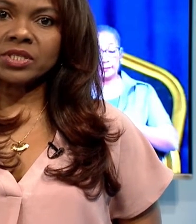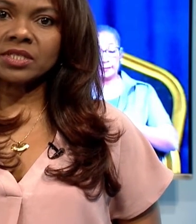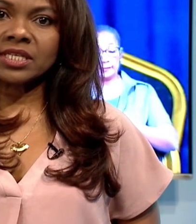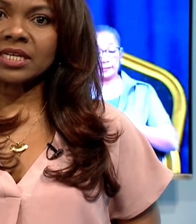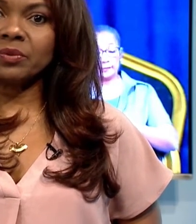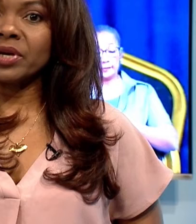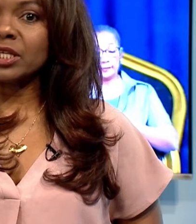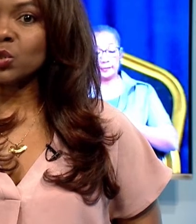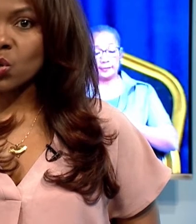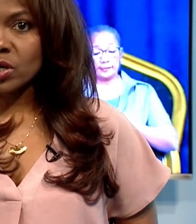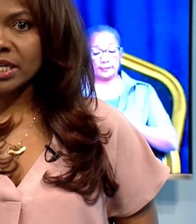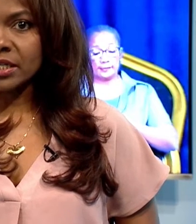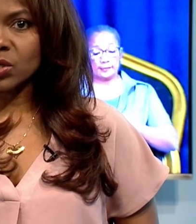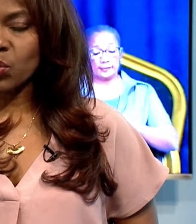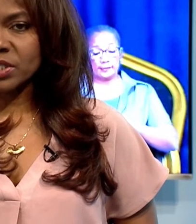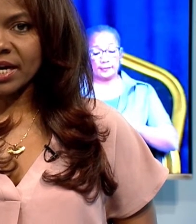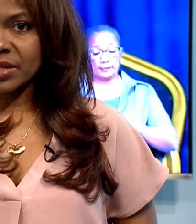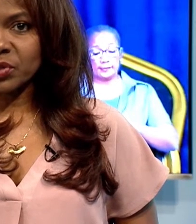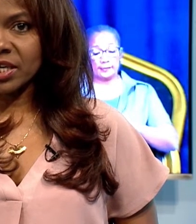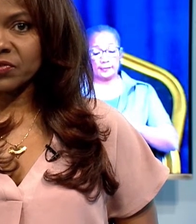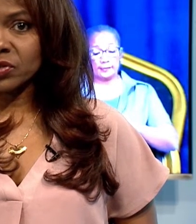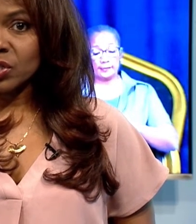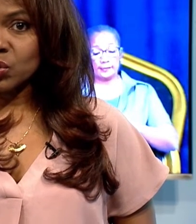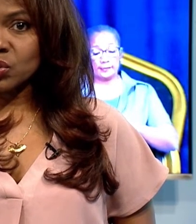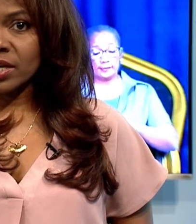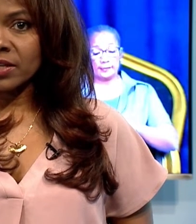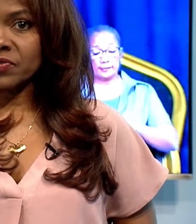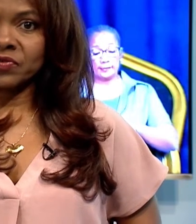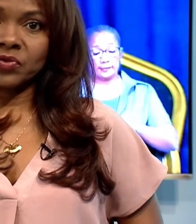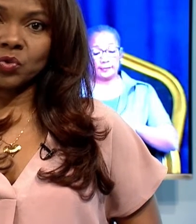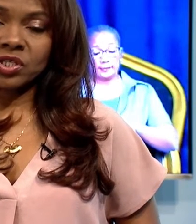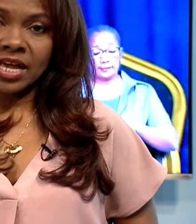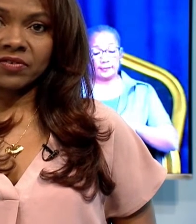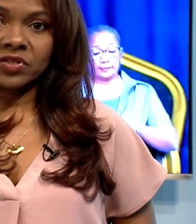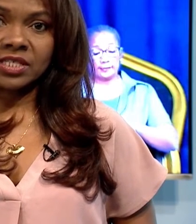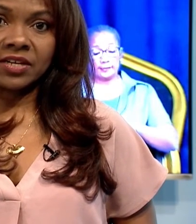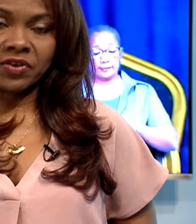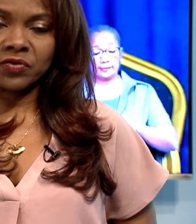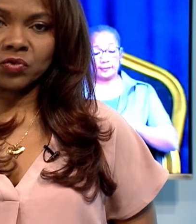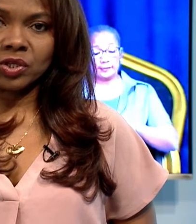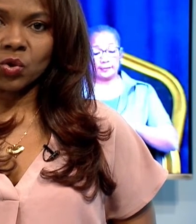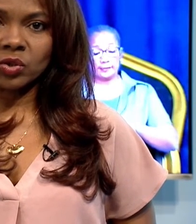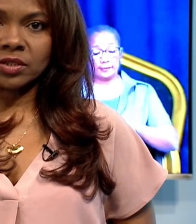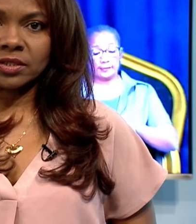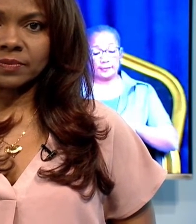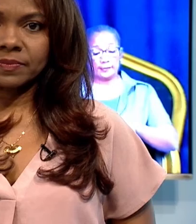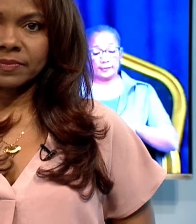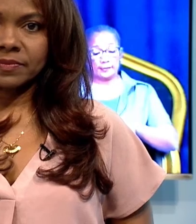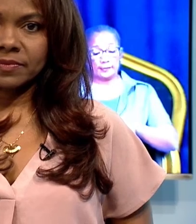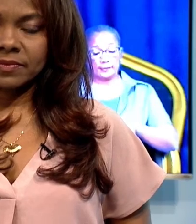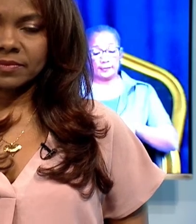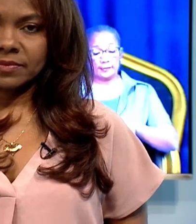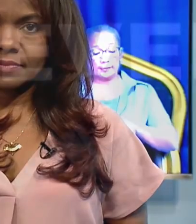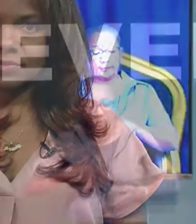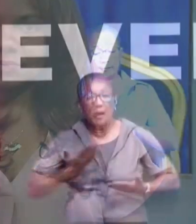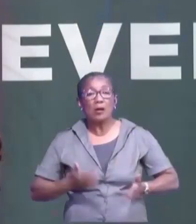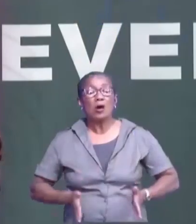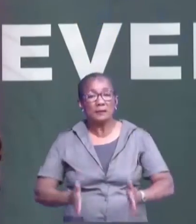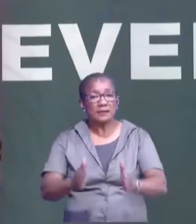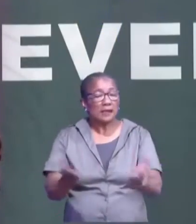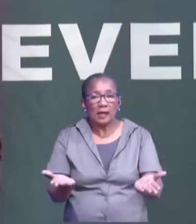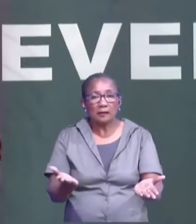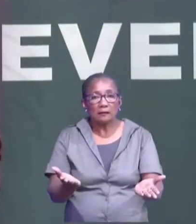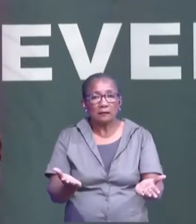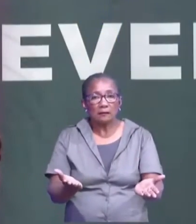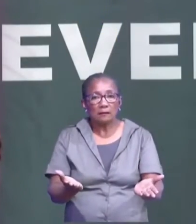zegt dat mensen zich met drogredenen op straat begeven tussen 11 uur 's avonds en 5 uur in de ochtend.